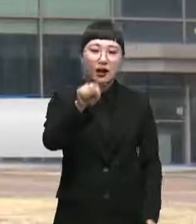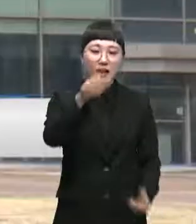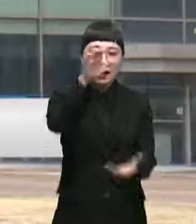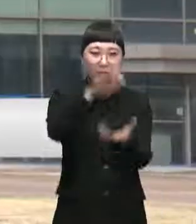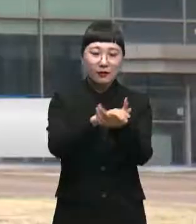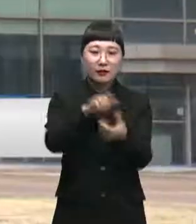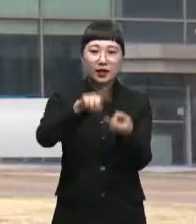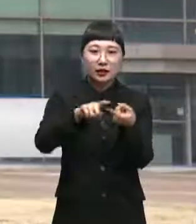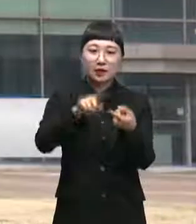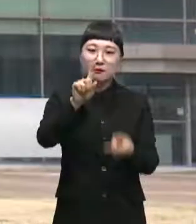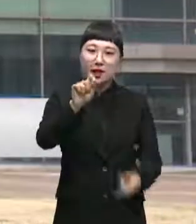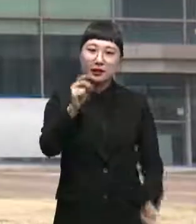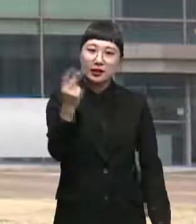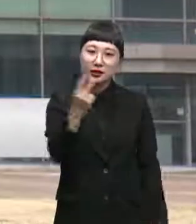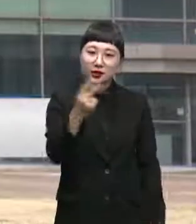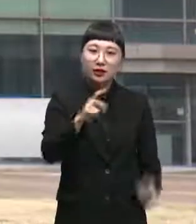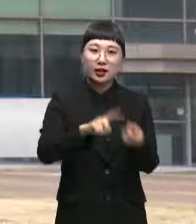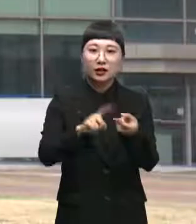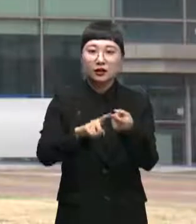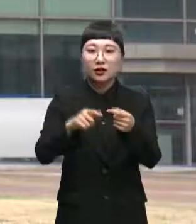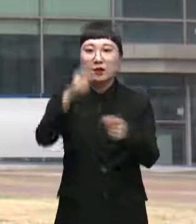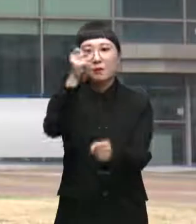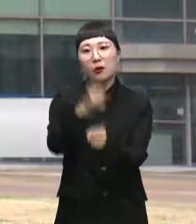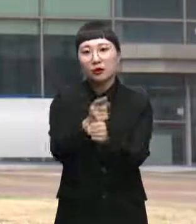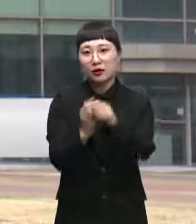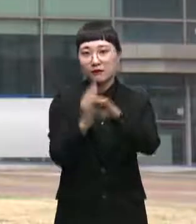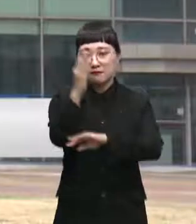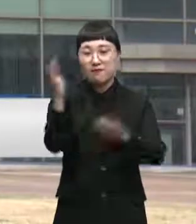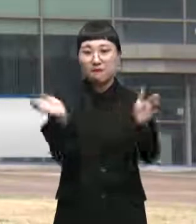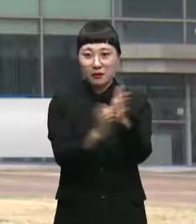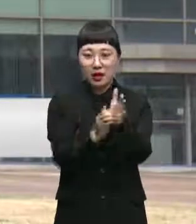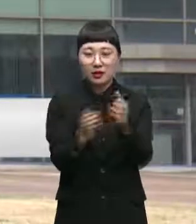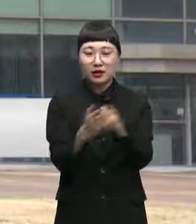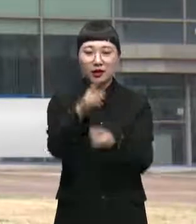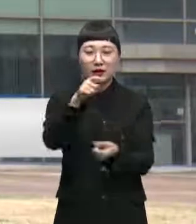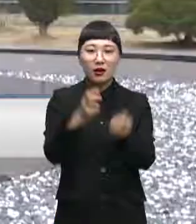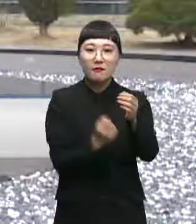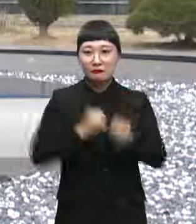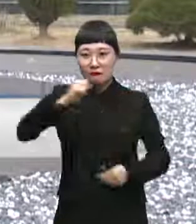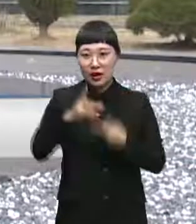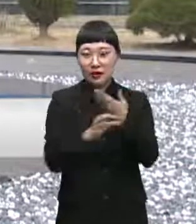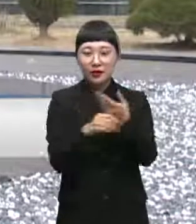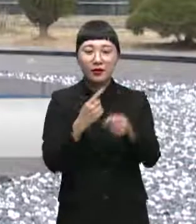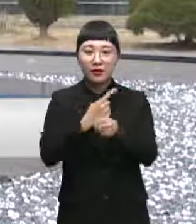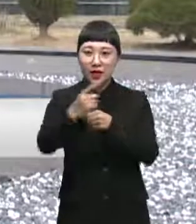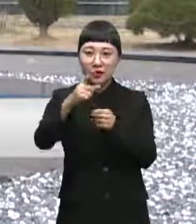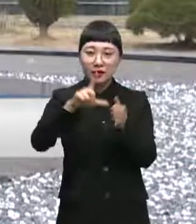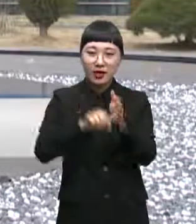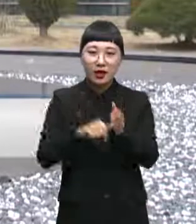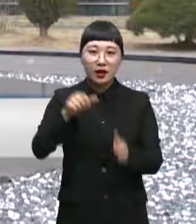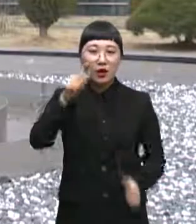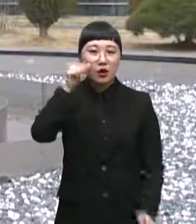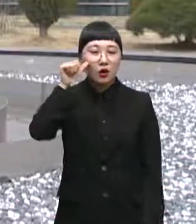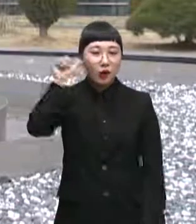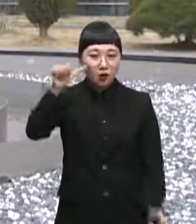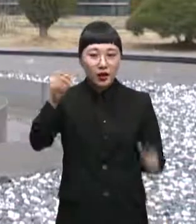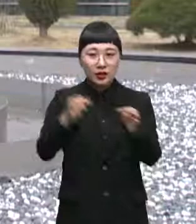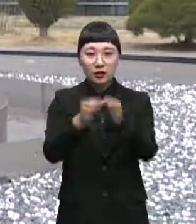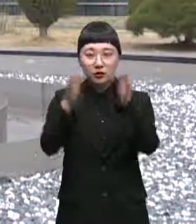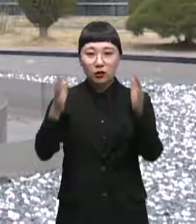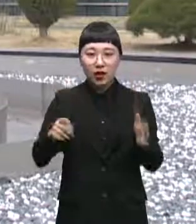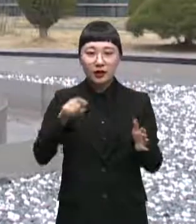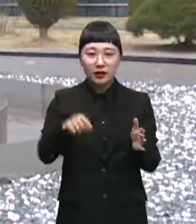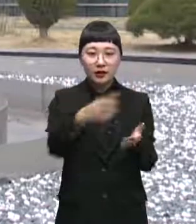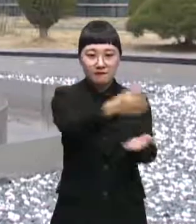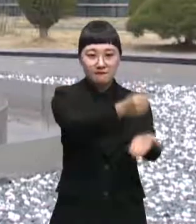1만 287톤보다 많았습니다. 반입 총량제를 어기면 내년에 5일간 직매립 생활 폐기물 반입을 정지당하는